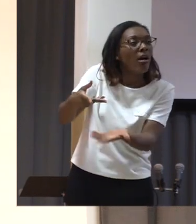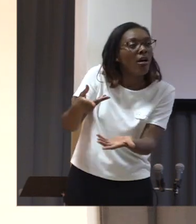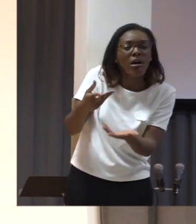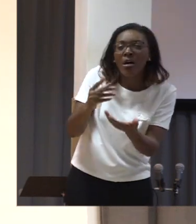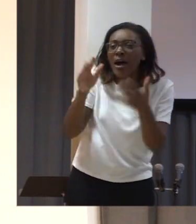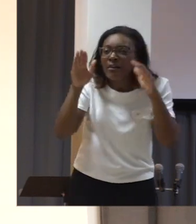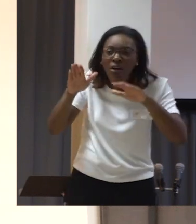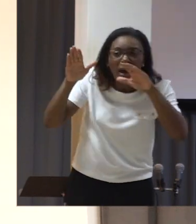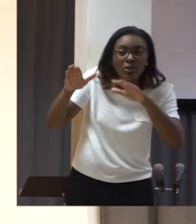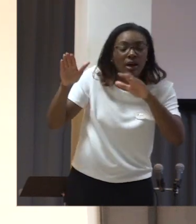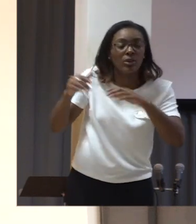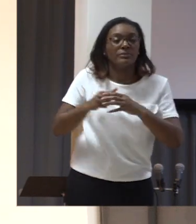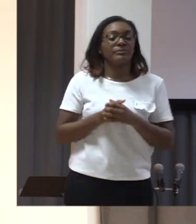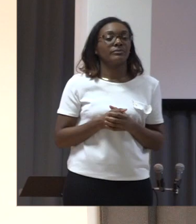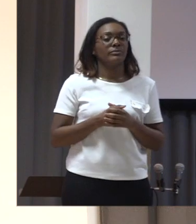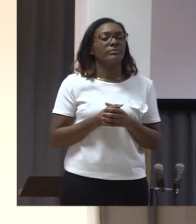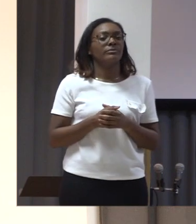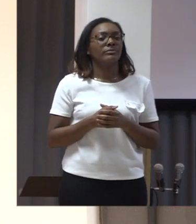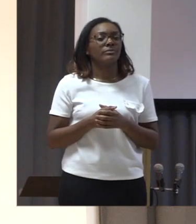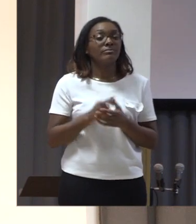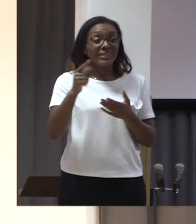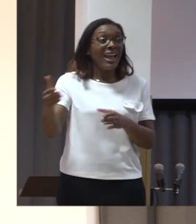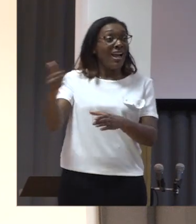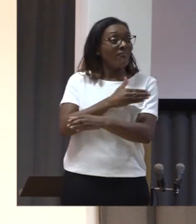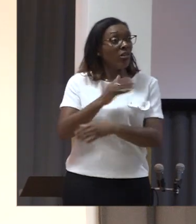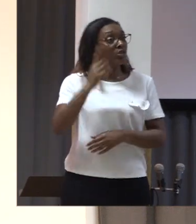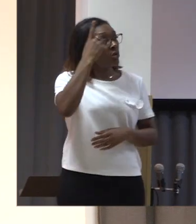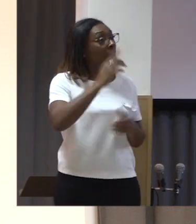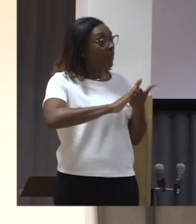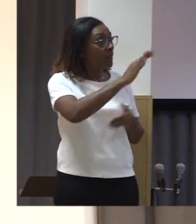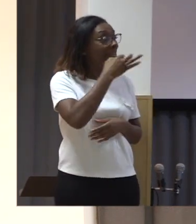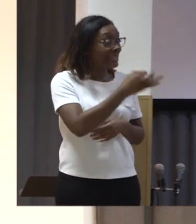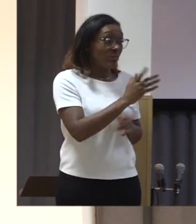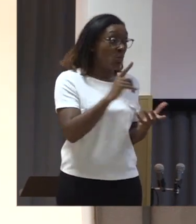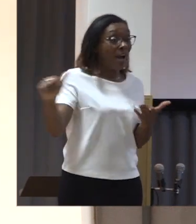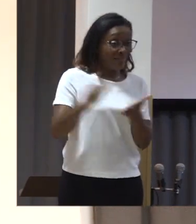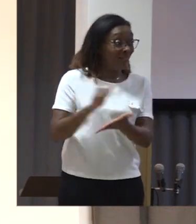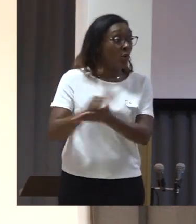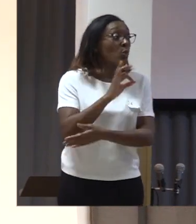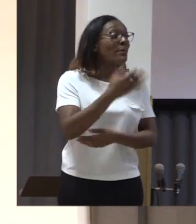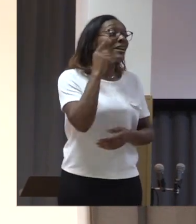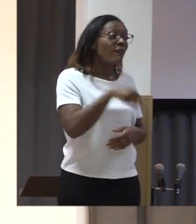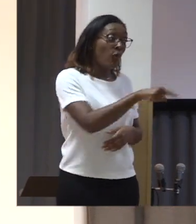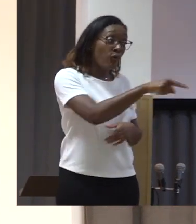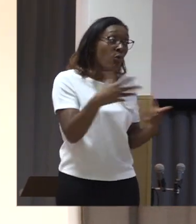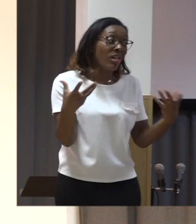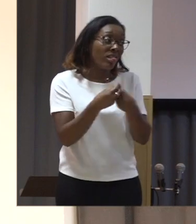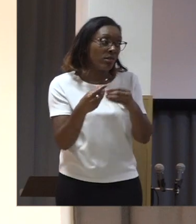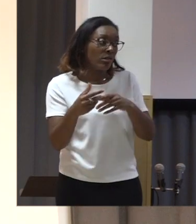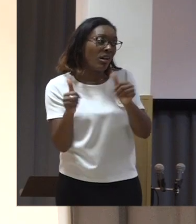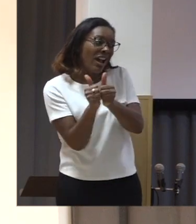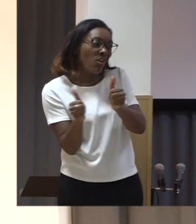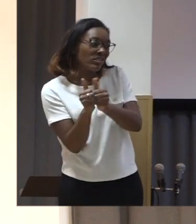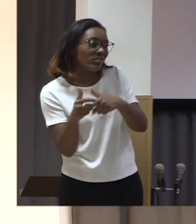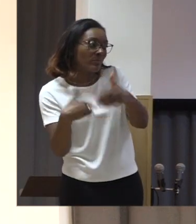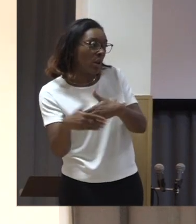Dieu avait voulu exterminer ces Cananéens à une seule condition, qu'il n'ait pas d'alliance avec eux. N'ayant pas exterminé